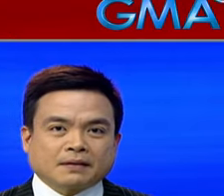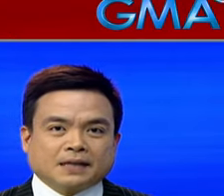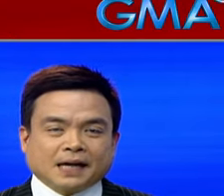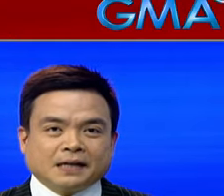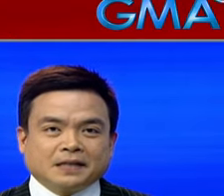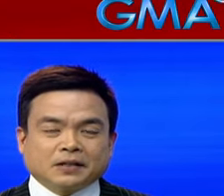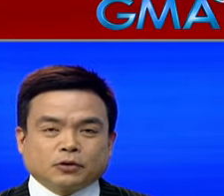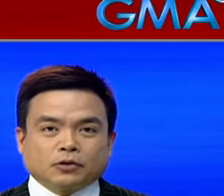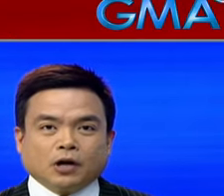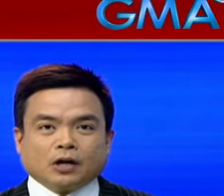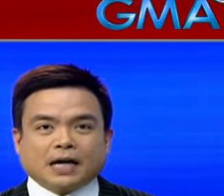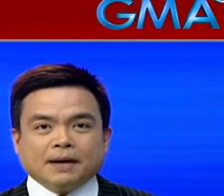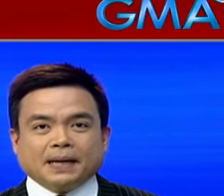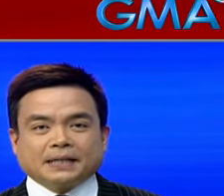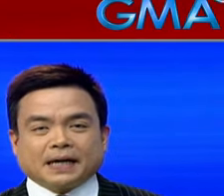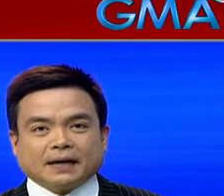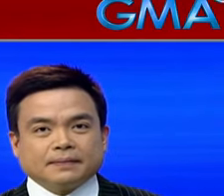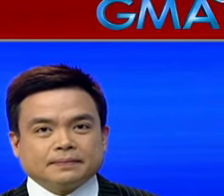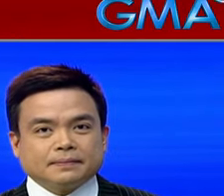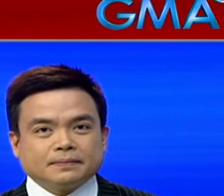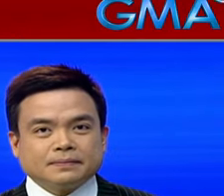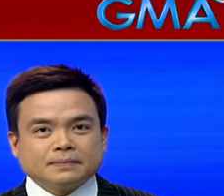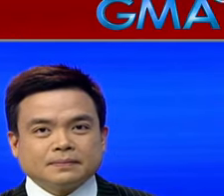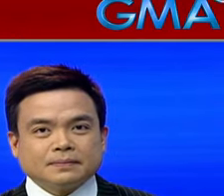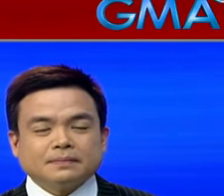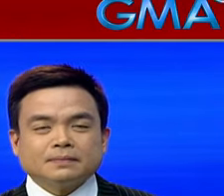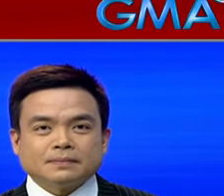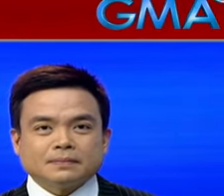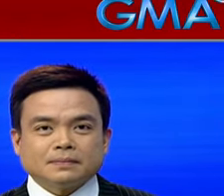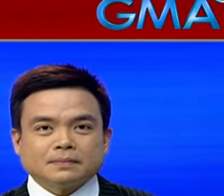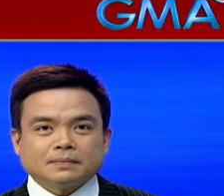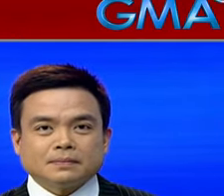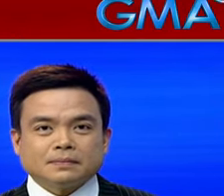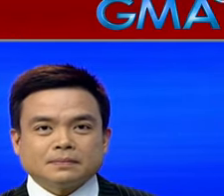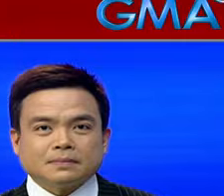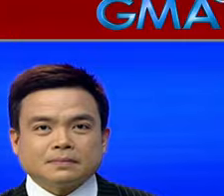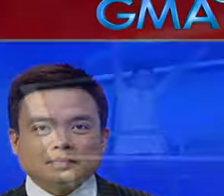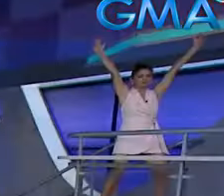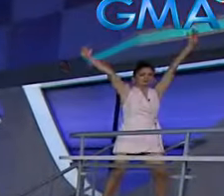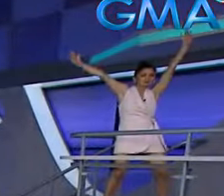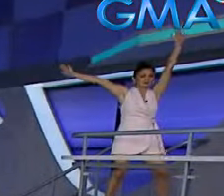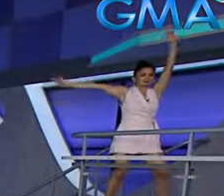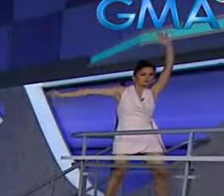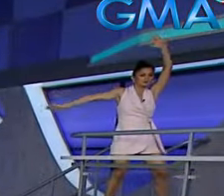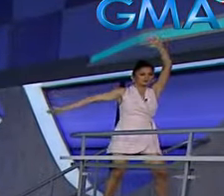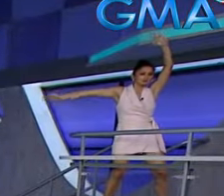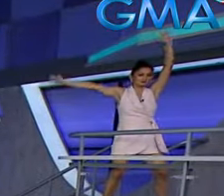lamang. At dahil hindi natutulog ang balita, nakatuto kami 24 oras.